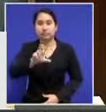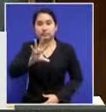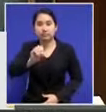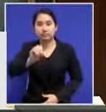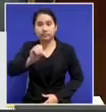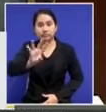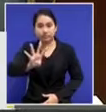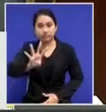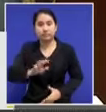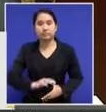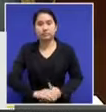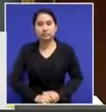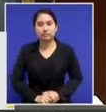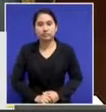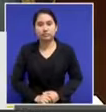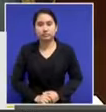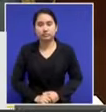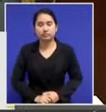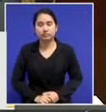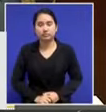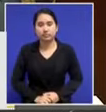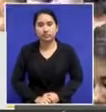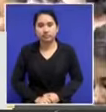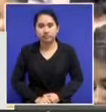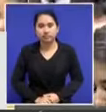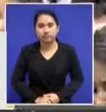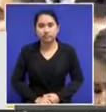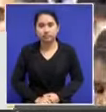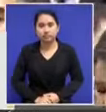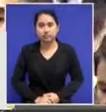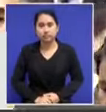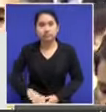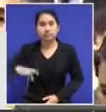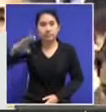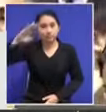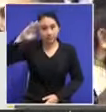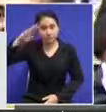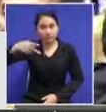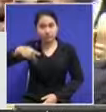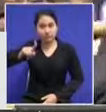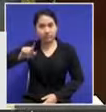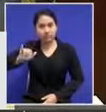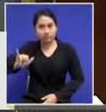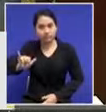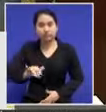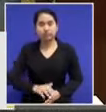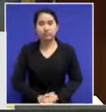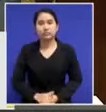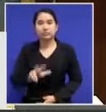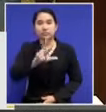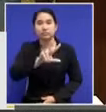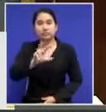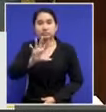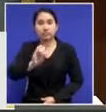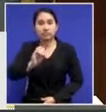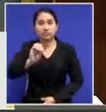354นางพันสิริกุลนาถสิริ พลเอกประยุทธ์จันทร์โอชาค่ะ 355น